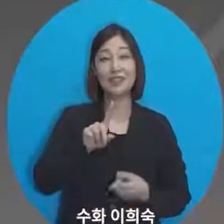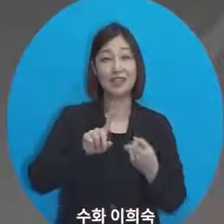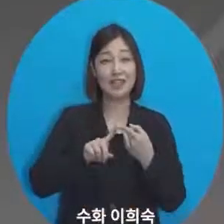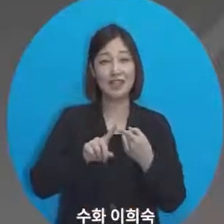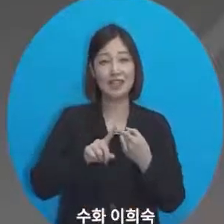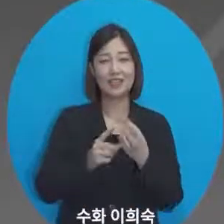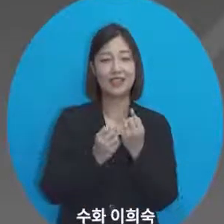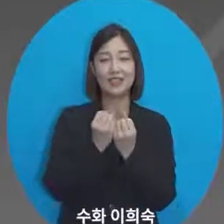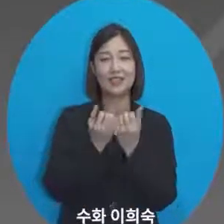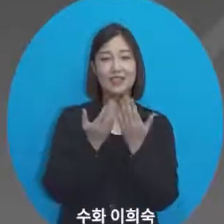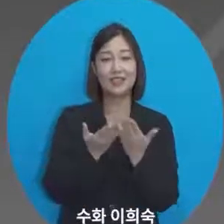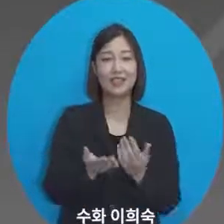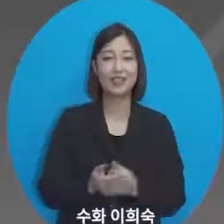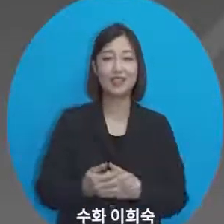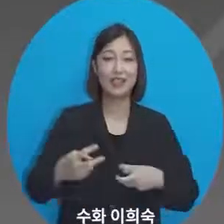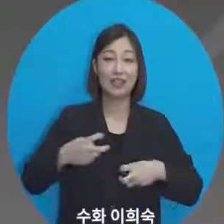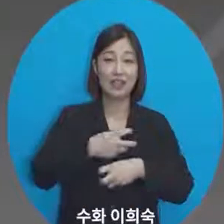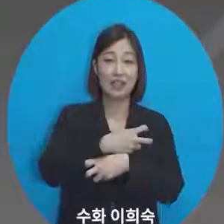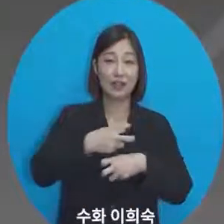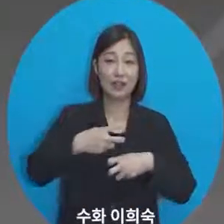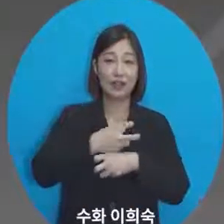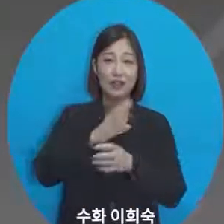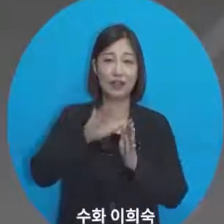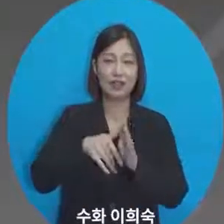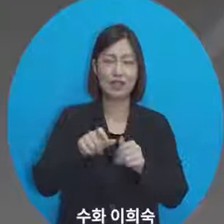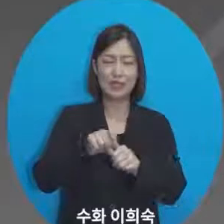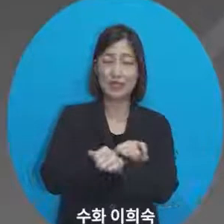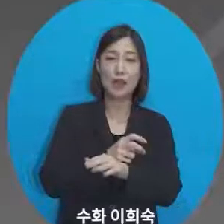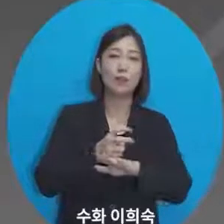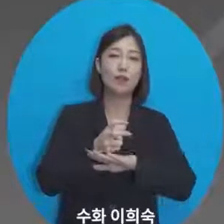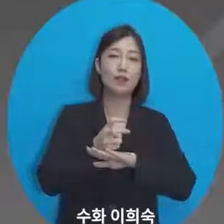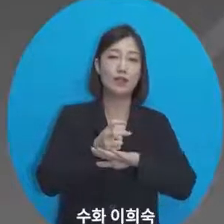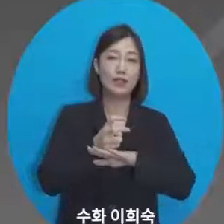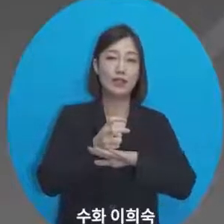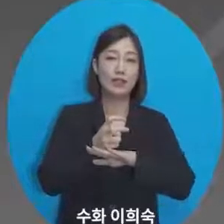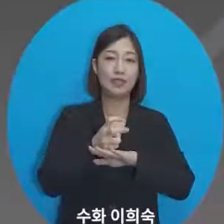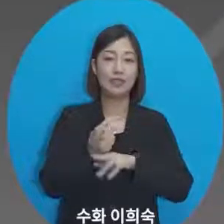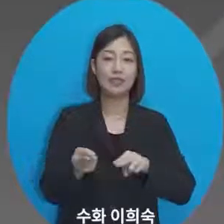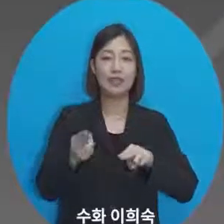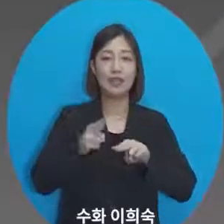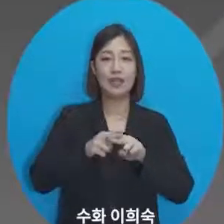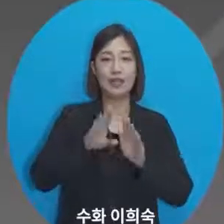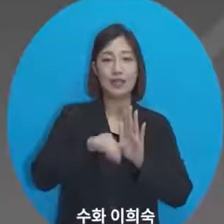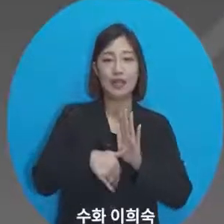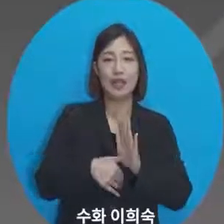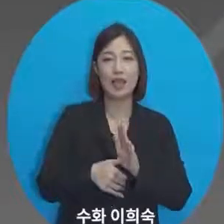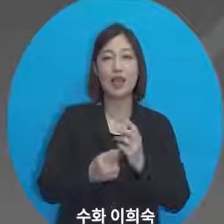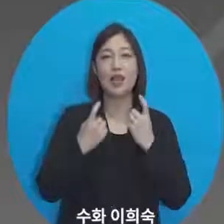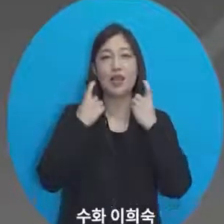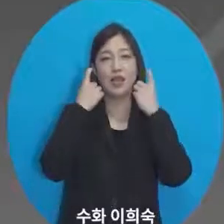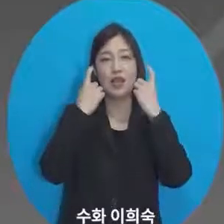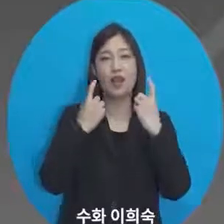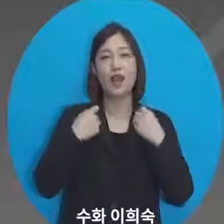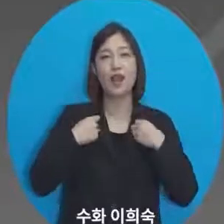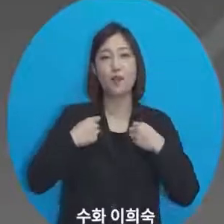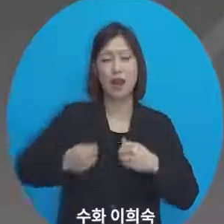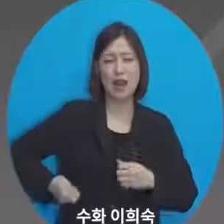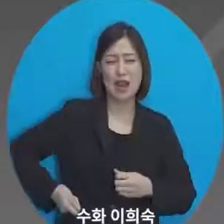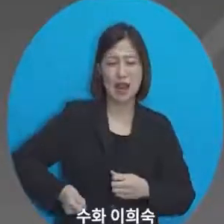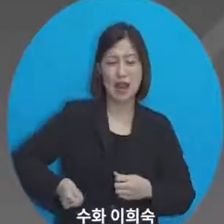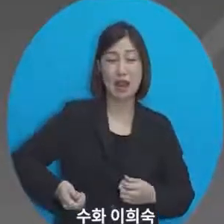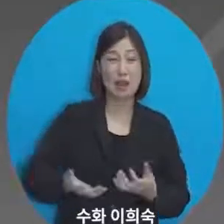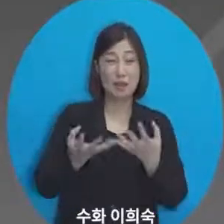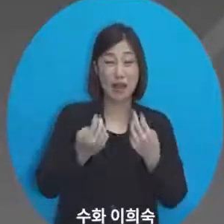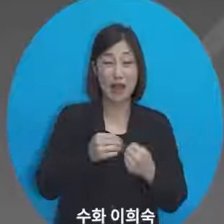제거입니다. 대중교통수단, 특히 버스를 이용할 경우 여행용 카트와 같은 바퀴 달린 수단을 이용하는 경우가